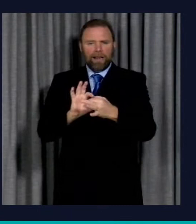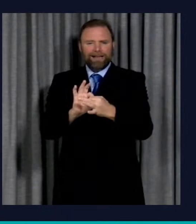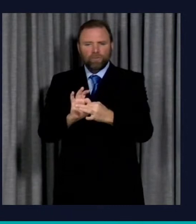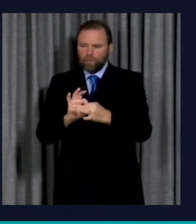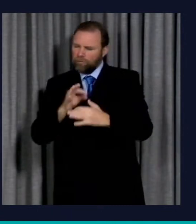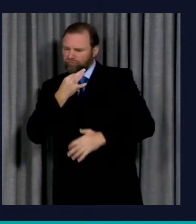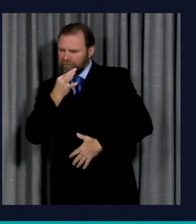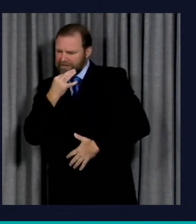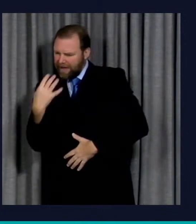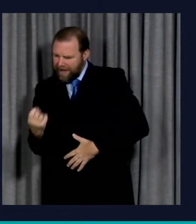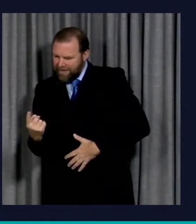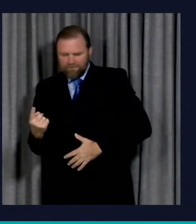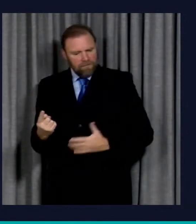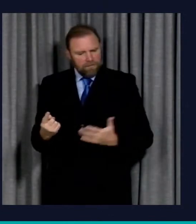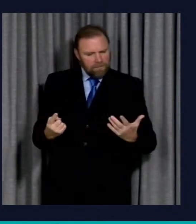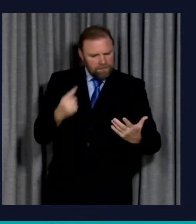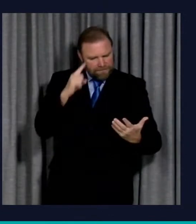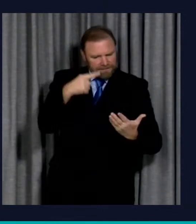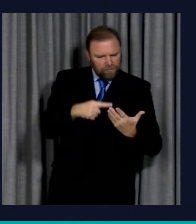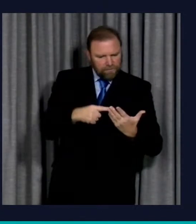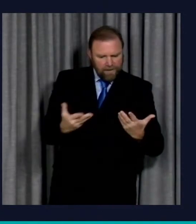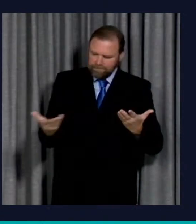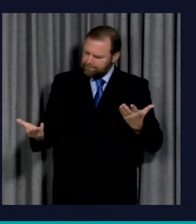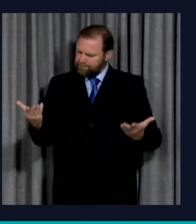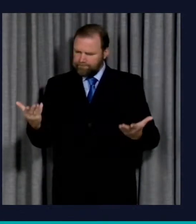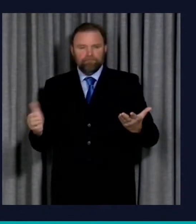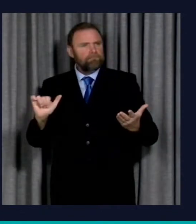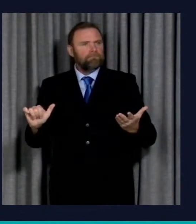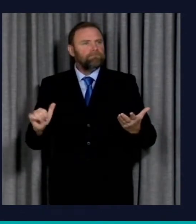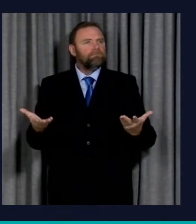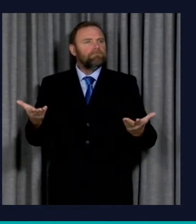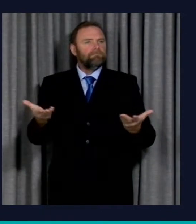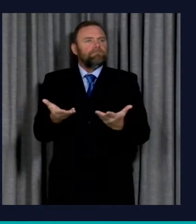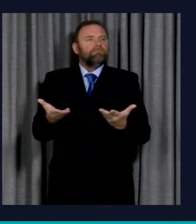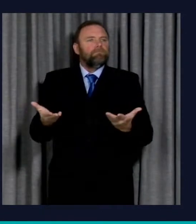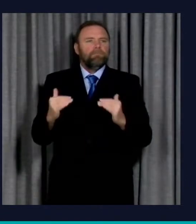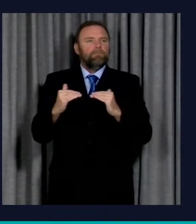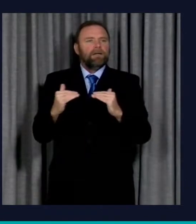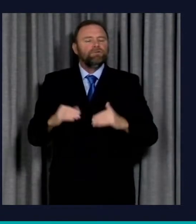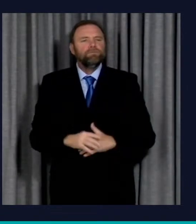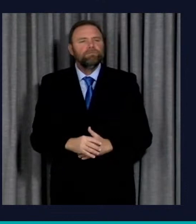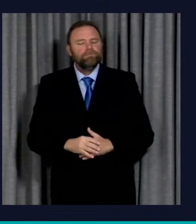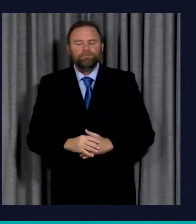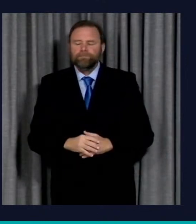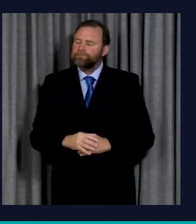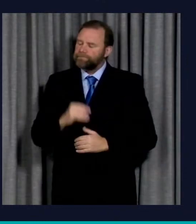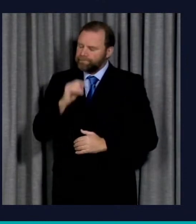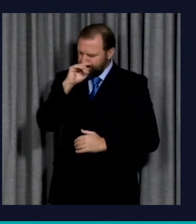know are there and which we will be facing here in Wales.